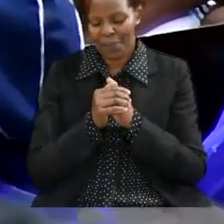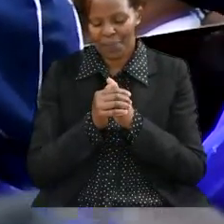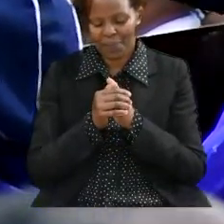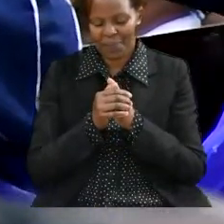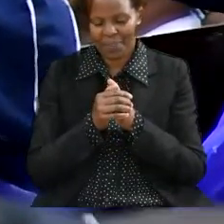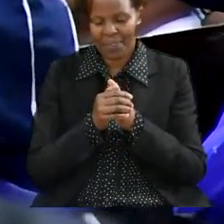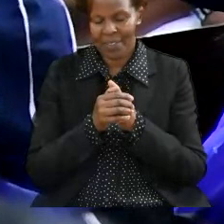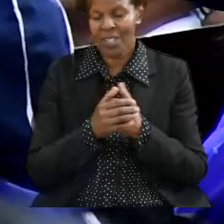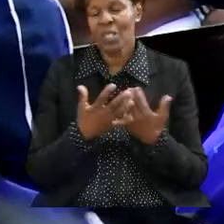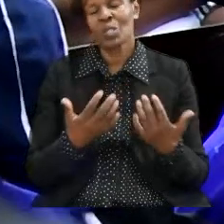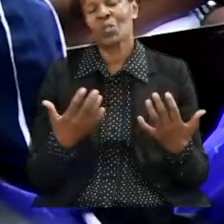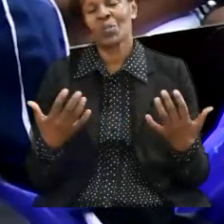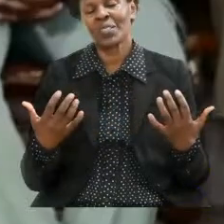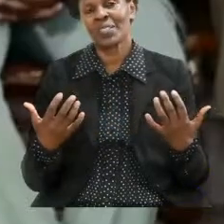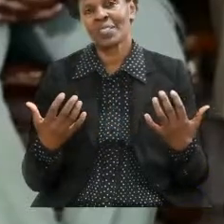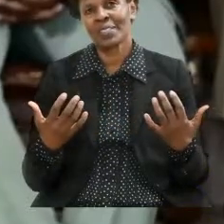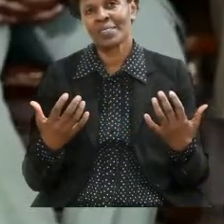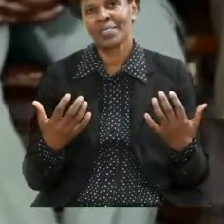ciana